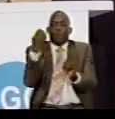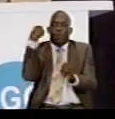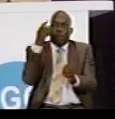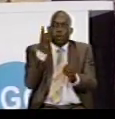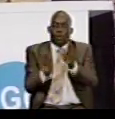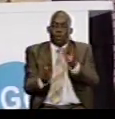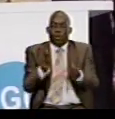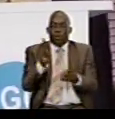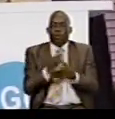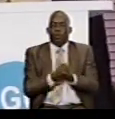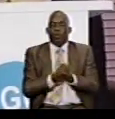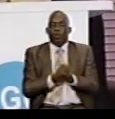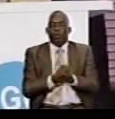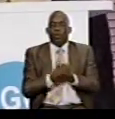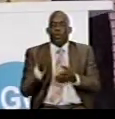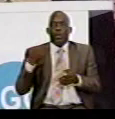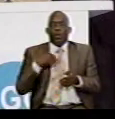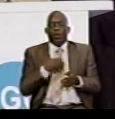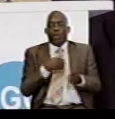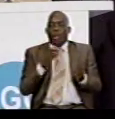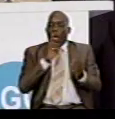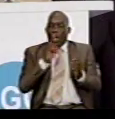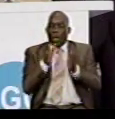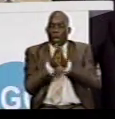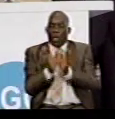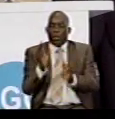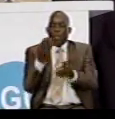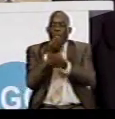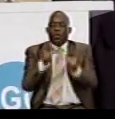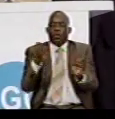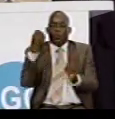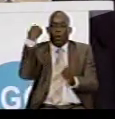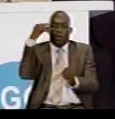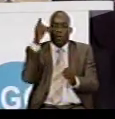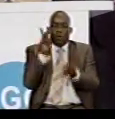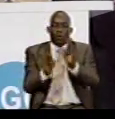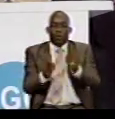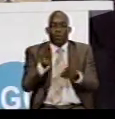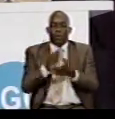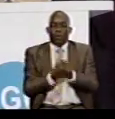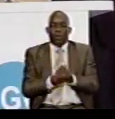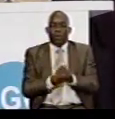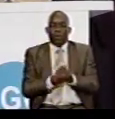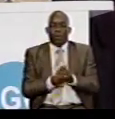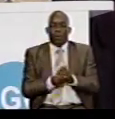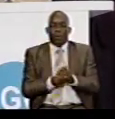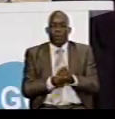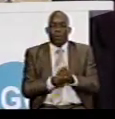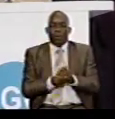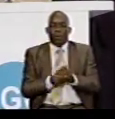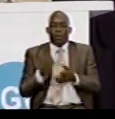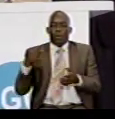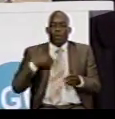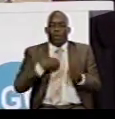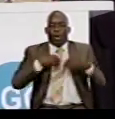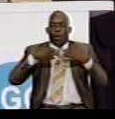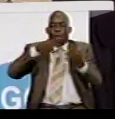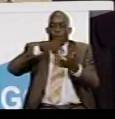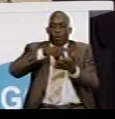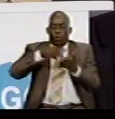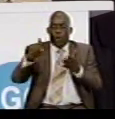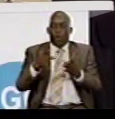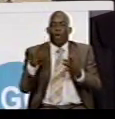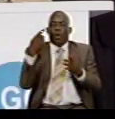peuple. We are asking salvation for the people. Nous demandons le salut du peuple. We have paid transport. Nous avons payé le transport. We